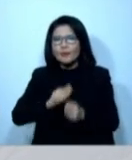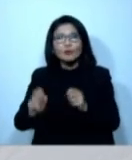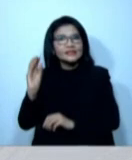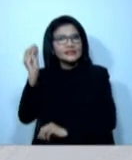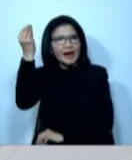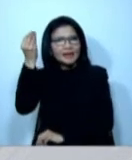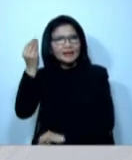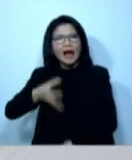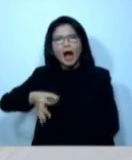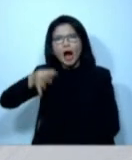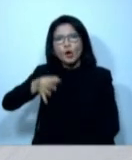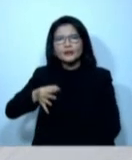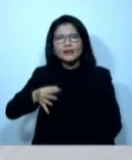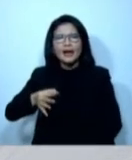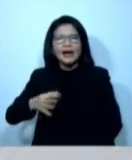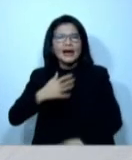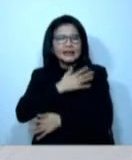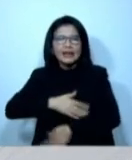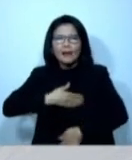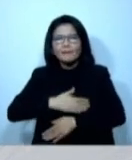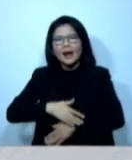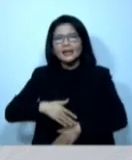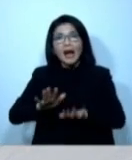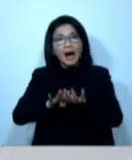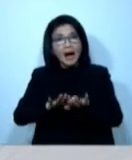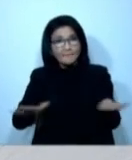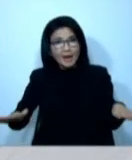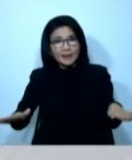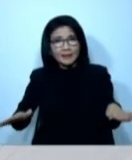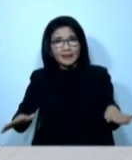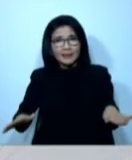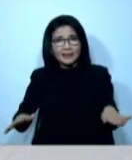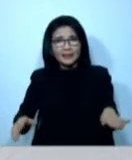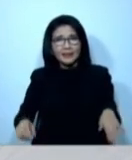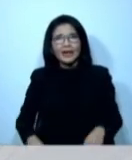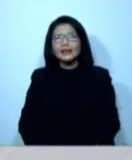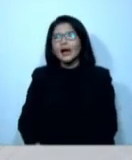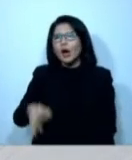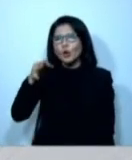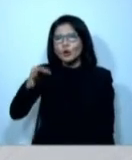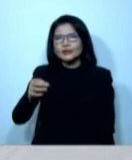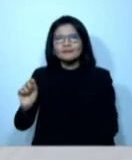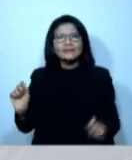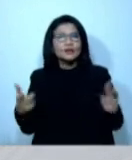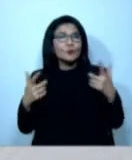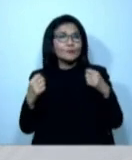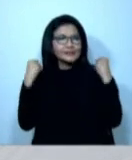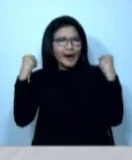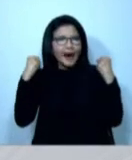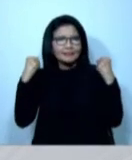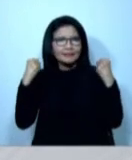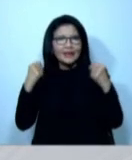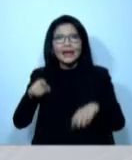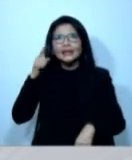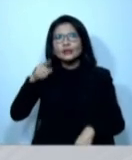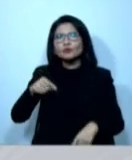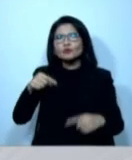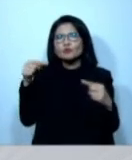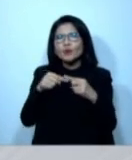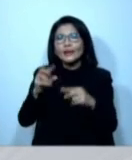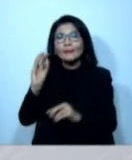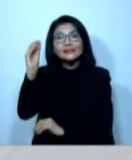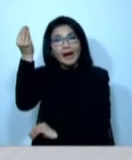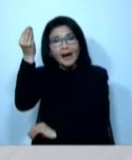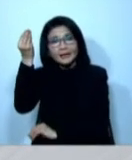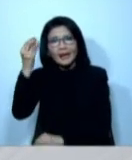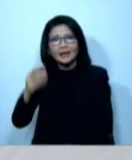menjadi kota yang nyaman aman kota yang membuat kita bisa hidup dengan sehat itu terkait dengan Jakarta jadi